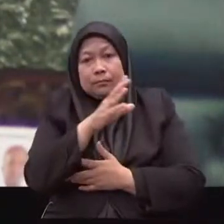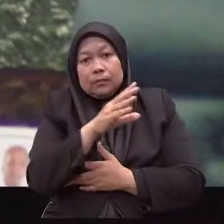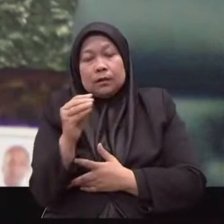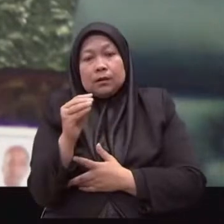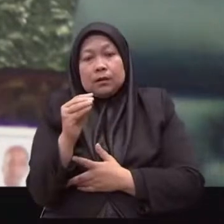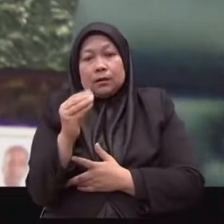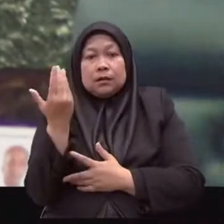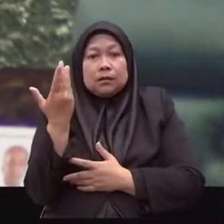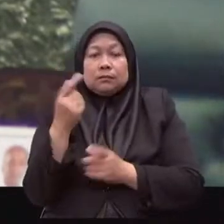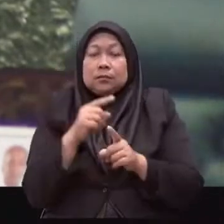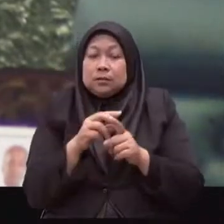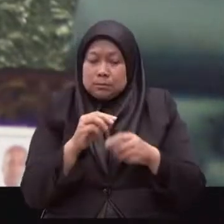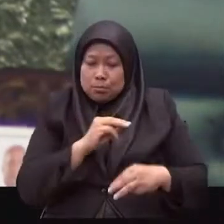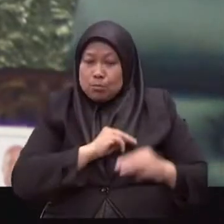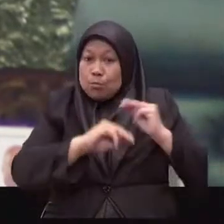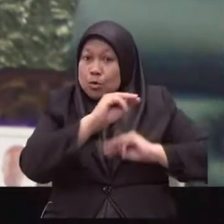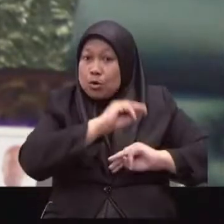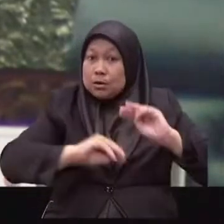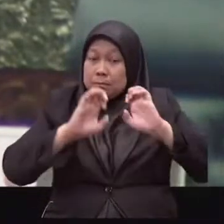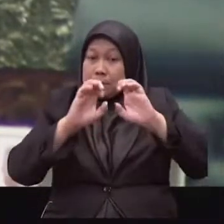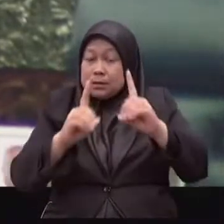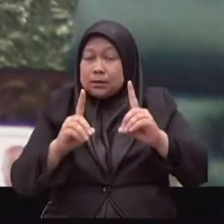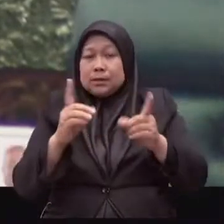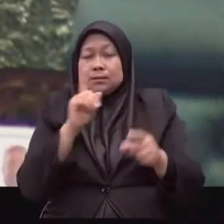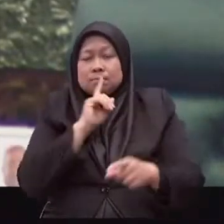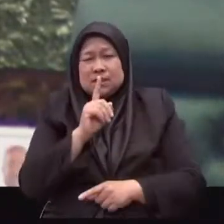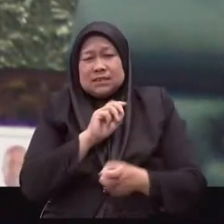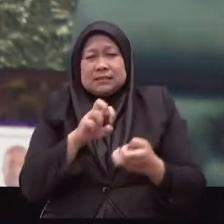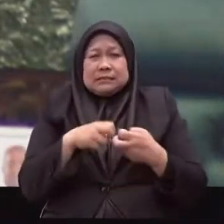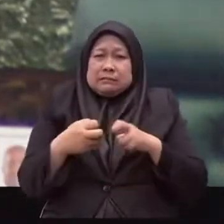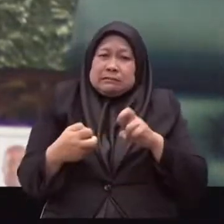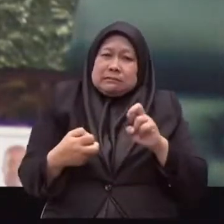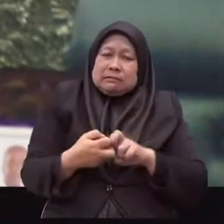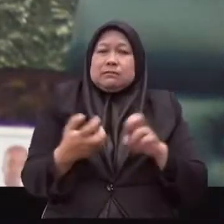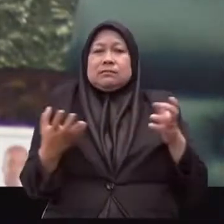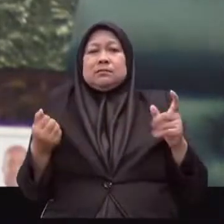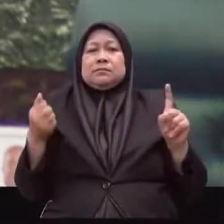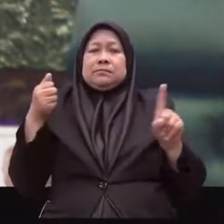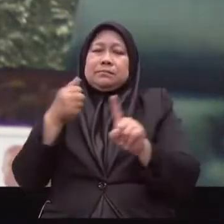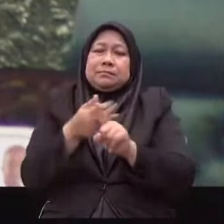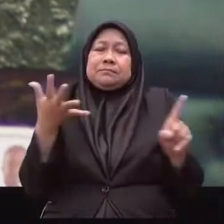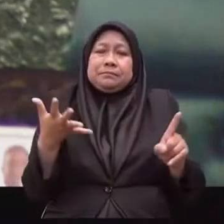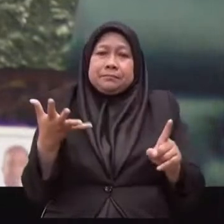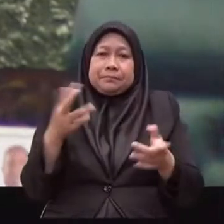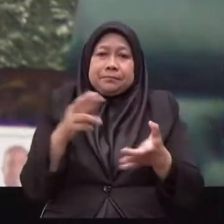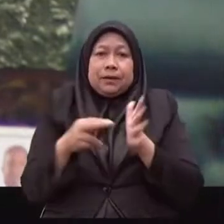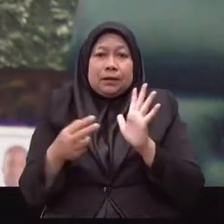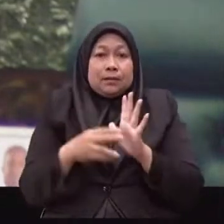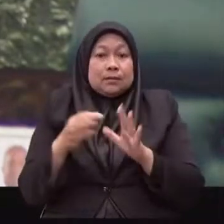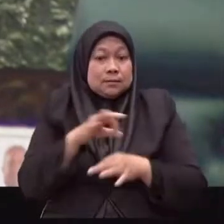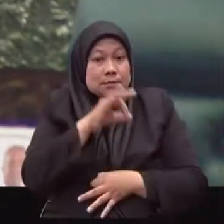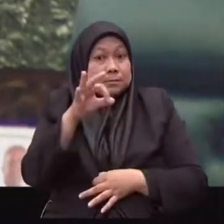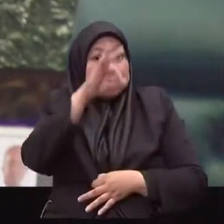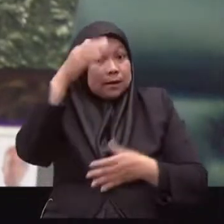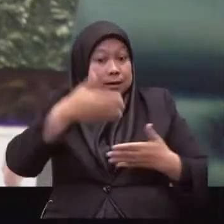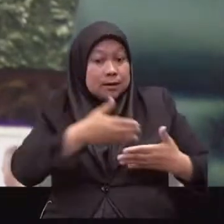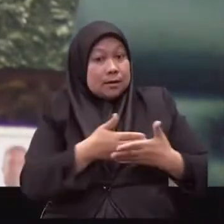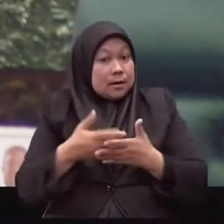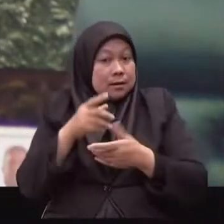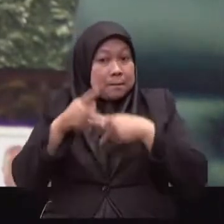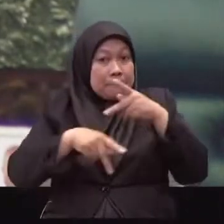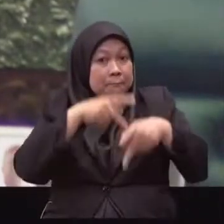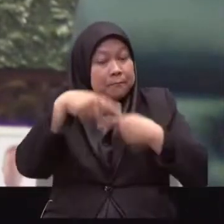tepat adalah kunci yang membolehkan negara Malaysia merampas kesempatan-kesempatan